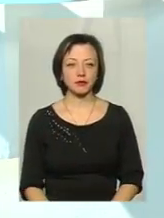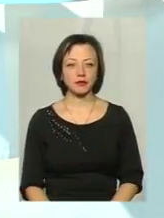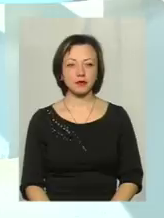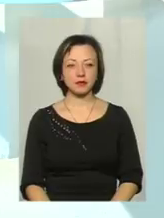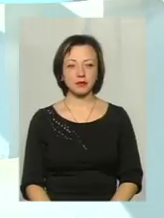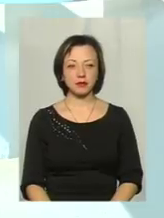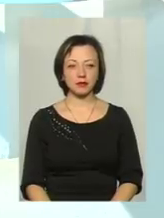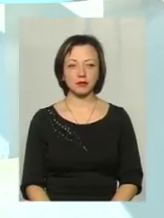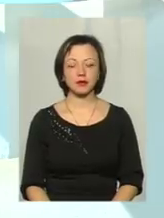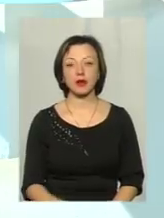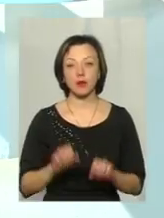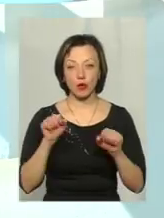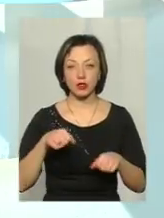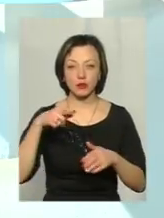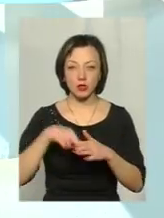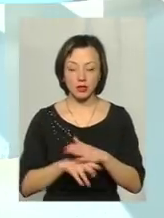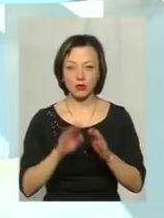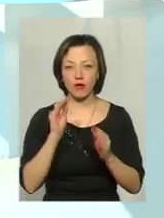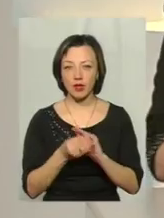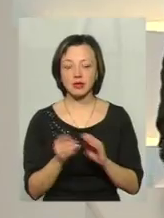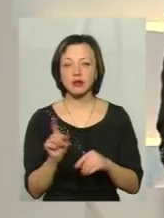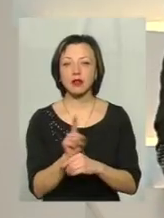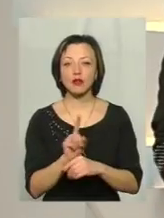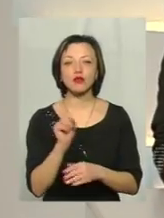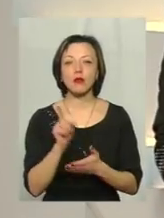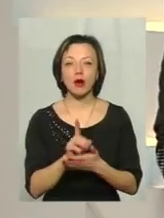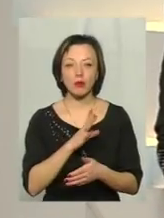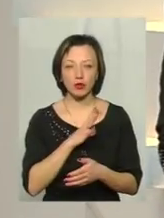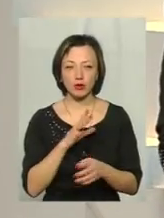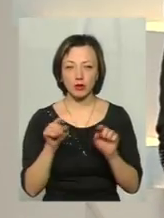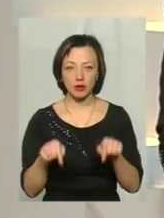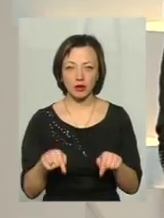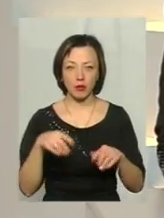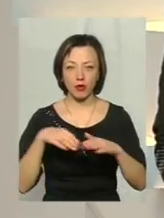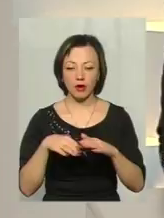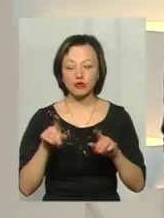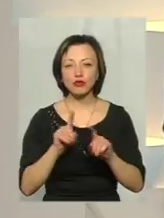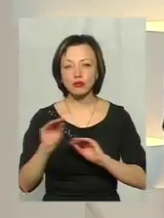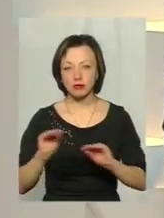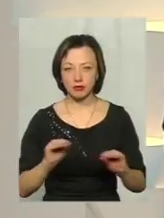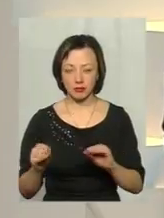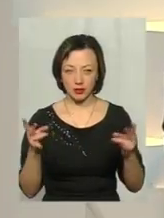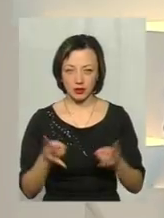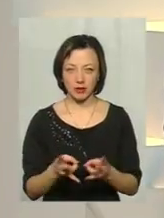що можна буде спуститися і сховатися. За стандартами, що має бути в стандартному укритті? Хоча б